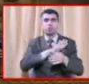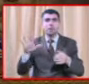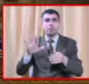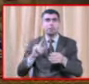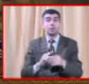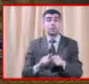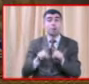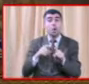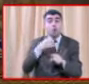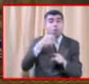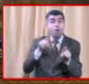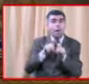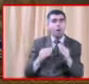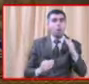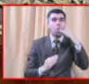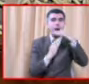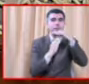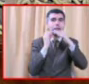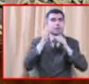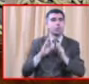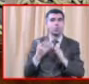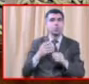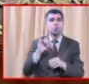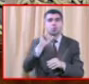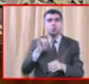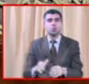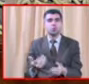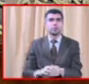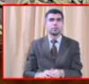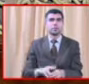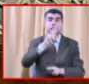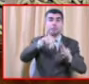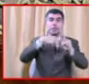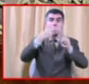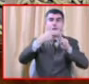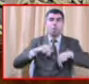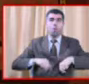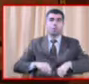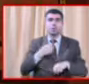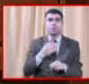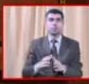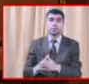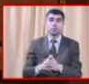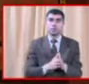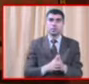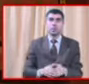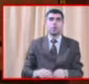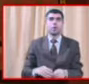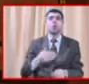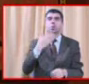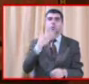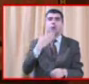به للحيلول دون ذلك، وشكرا. كلمة السيد الوزير، تفضل. شكرا السيد الرئيس المحترم، السيد النائب